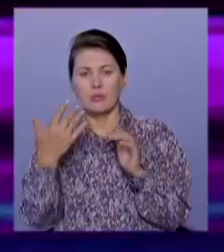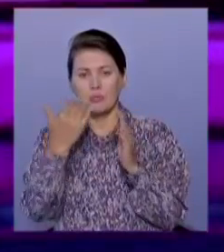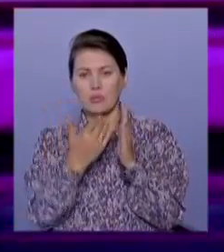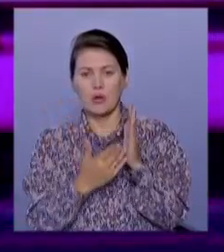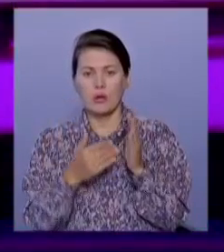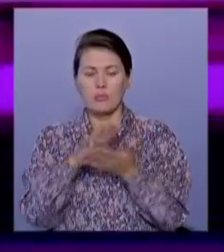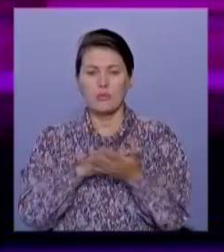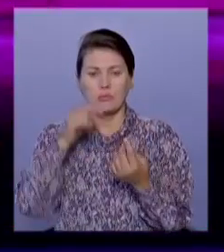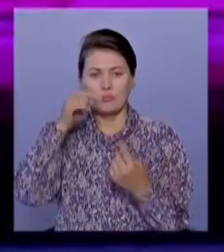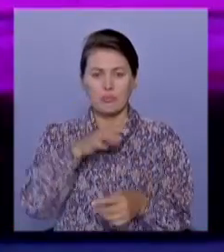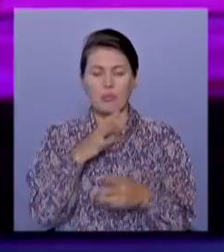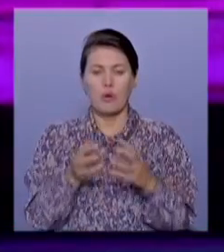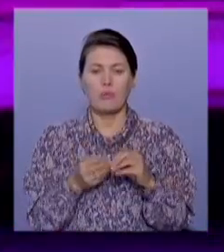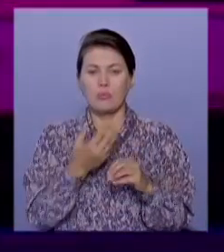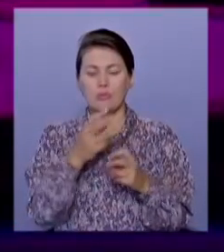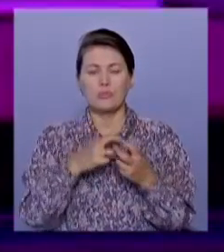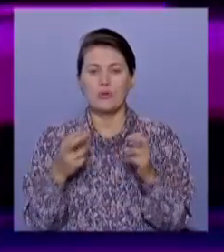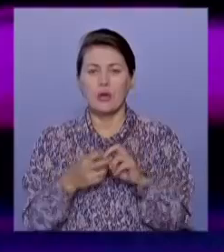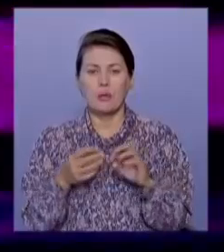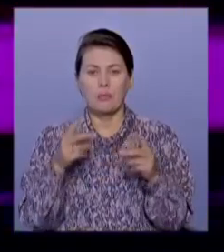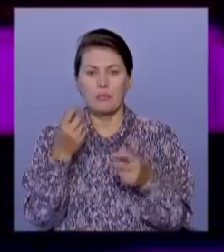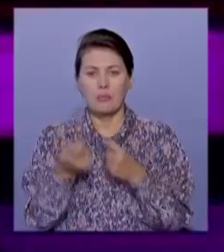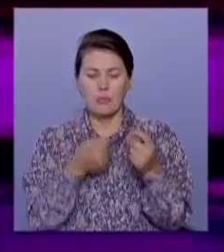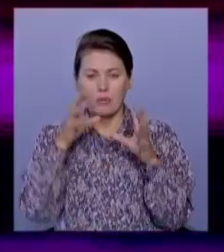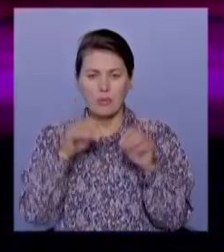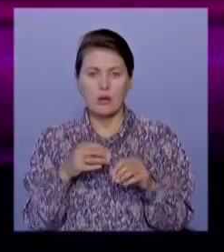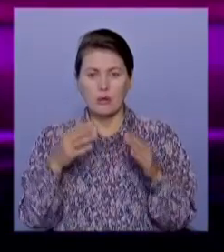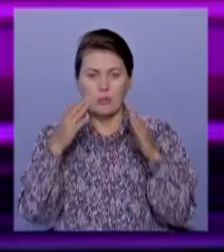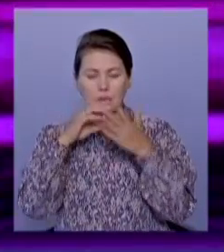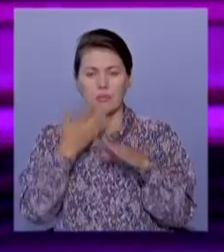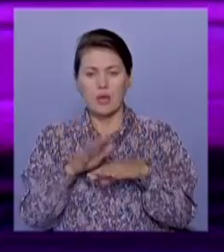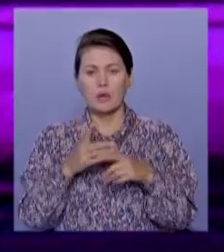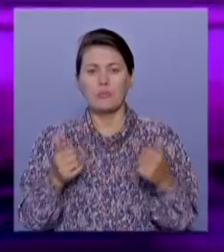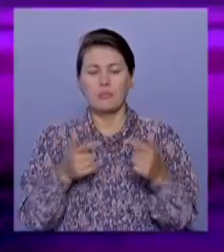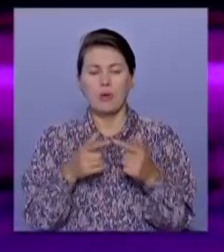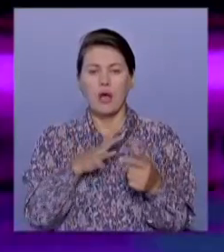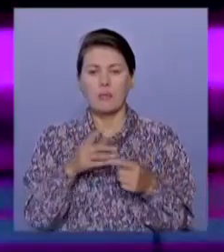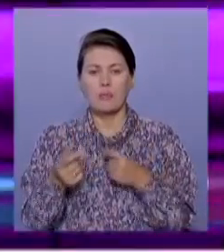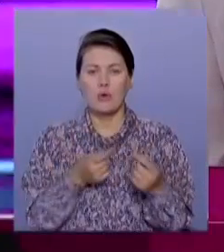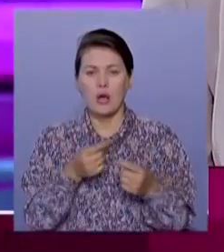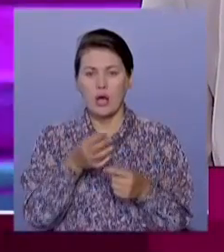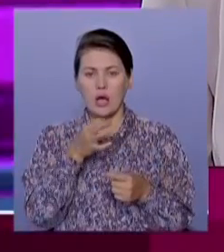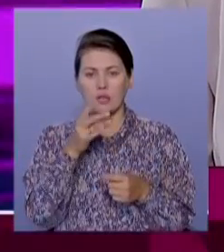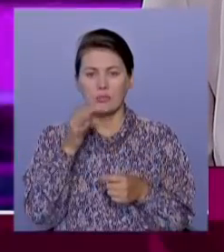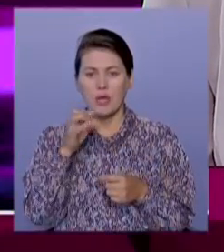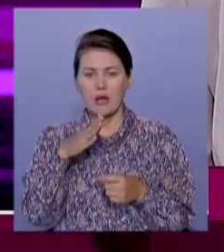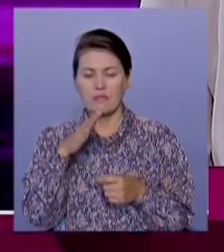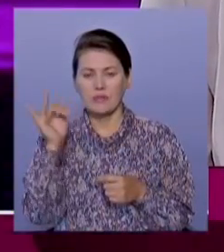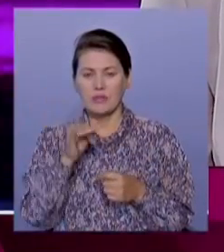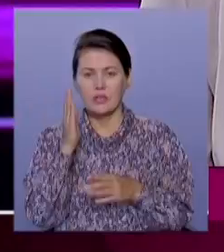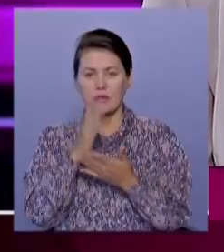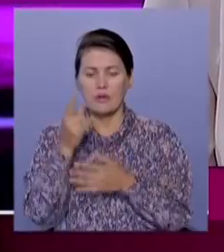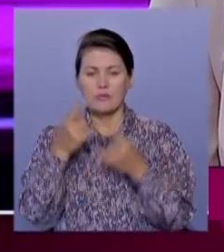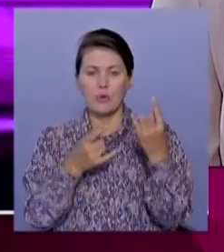мүлдем сәйкес келмейді. Осы мәселенің мән-жайын айтуға баспана ипотекалық ұйымының басқарма төрағасы Қайрат Алтынбеков тікелей